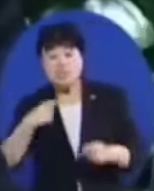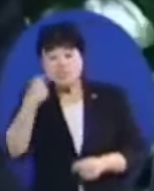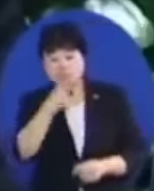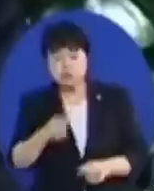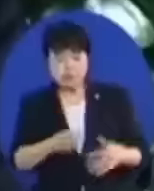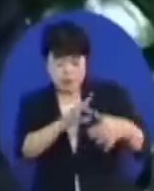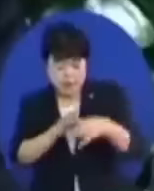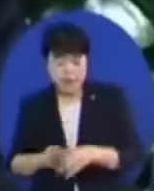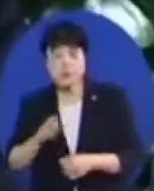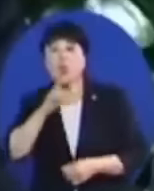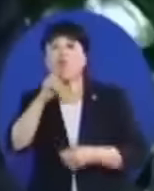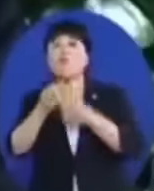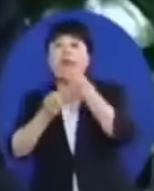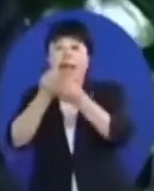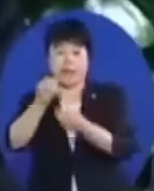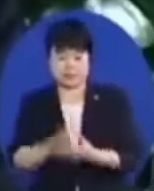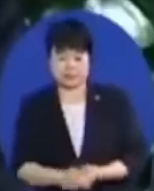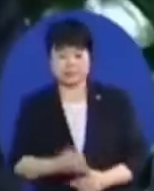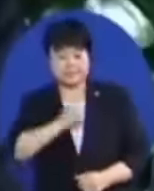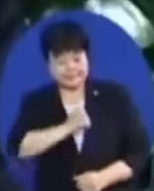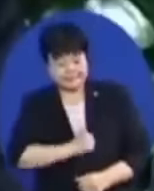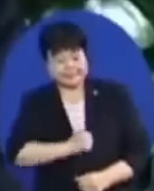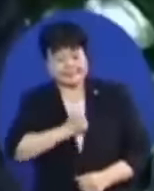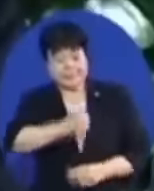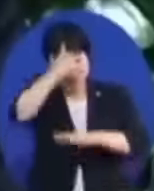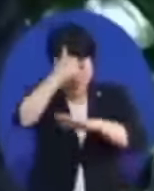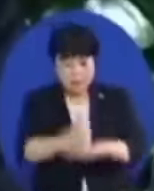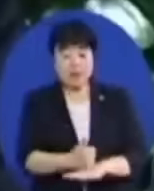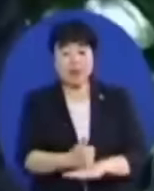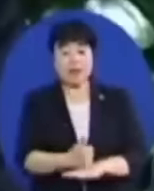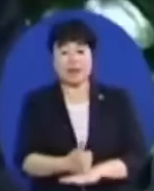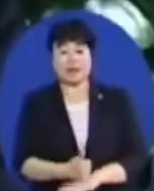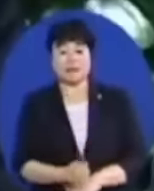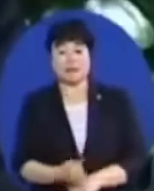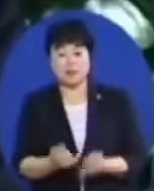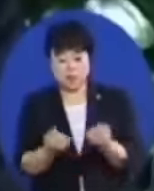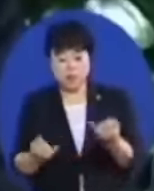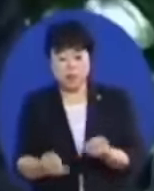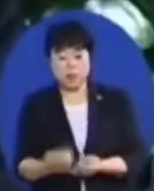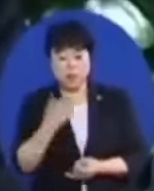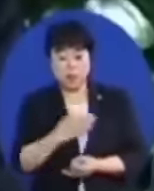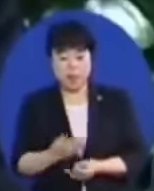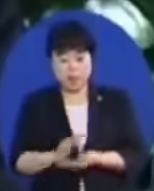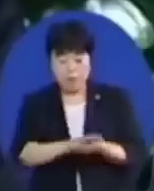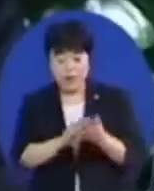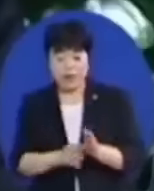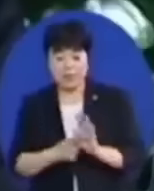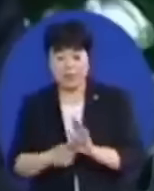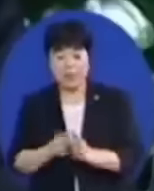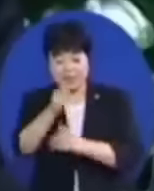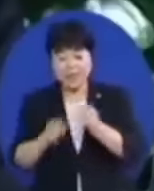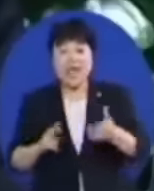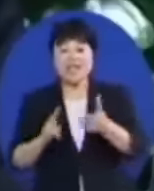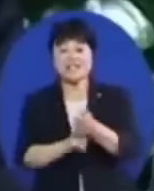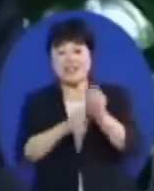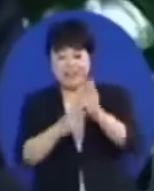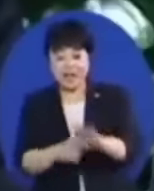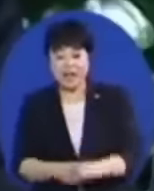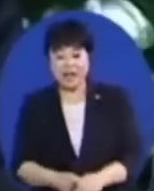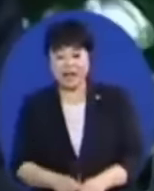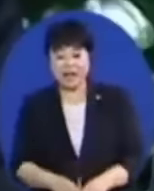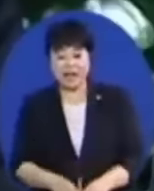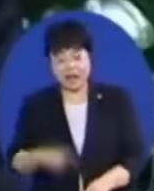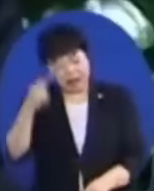입술로 계속 고백하면서 인내했습니다. 그 결과 마침내 그녀의 몸에 변화가 일어나 하나님의 기적이 일어났습니다. 통증이